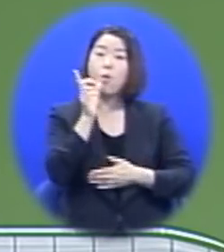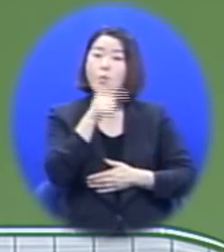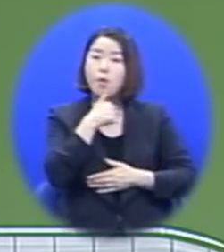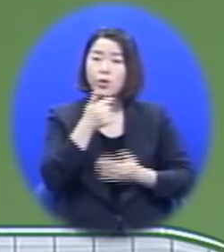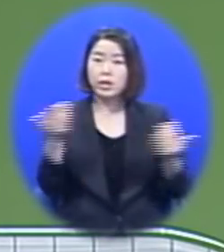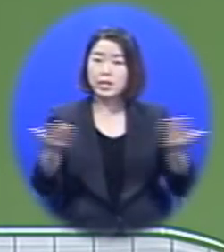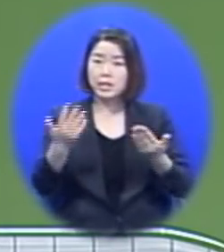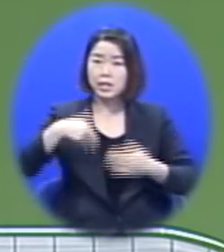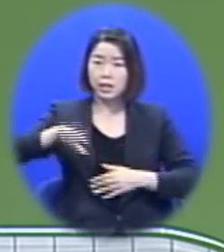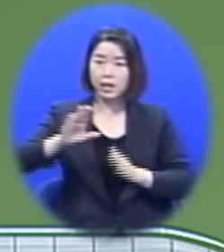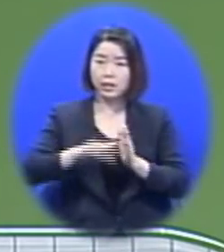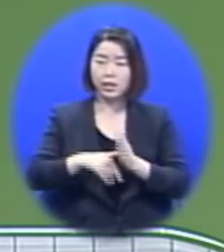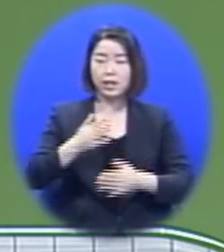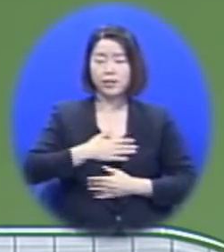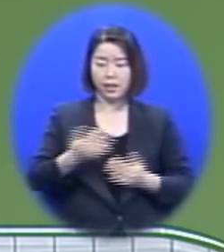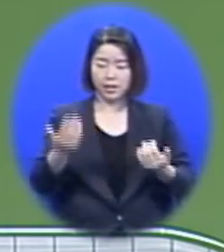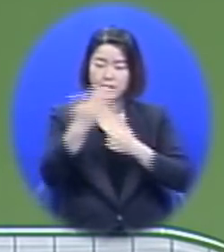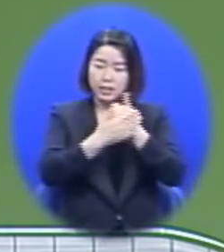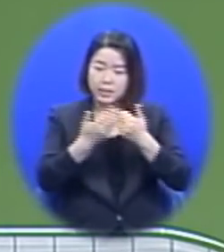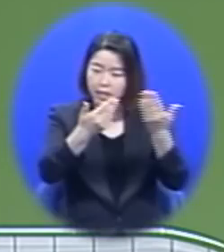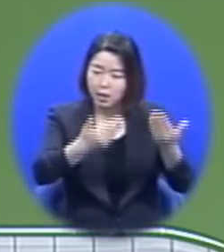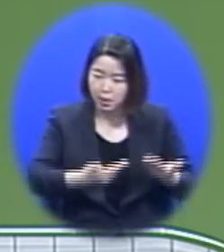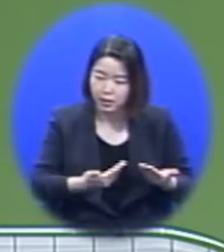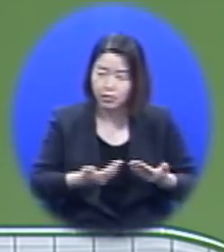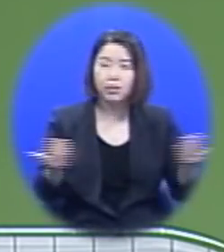출근할 때 나는 은혜 받으러 출근합니다.